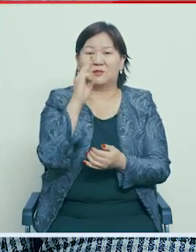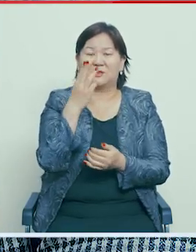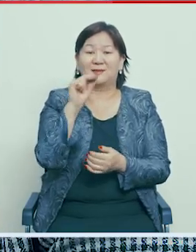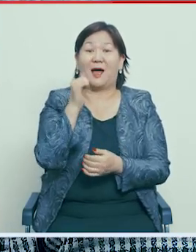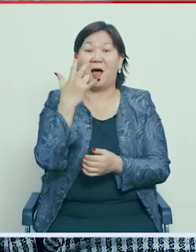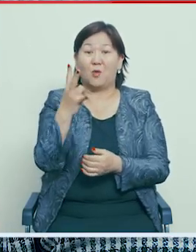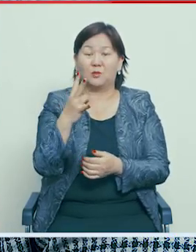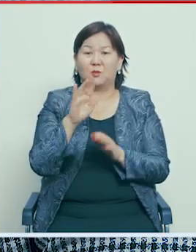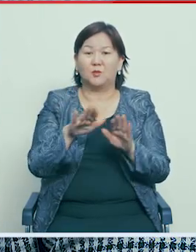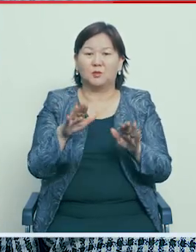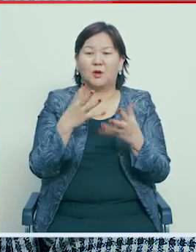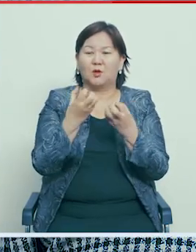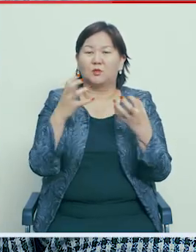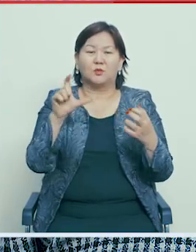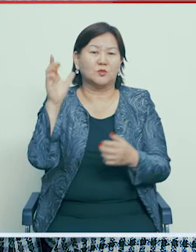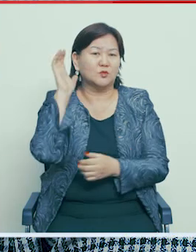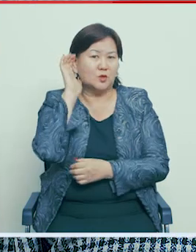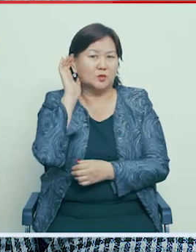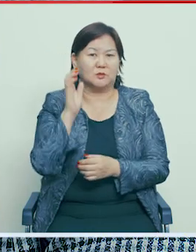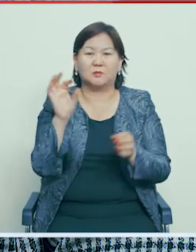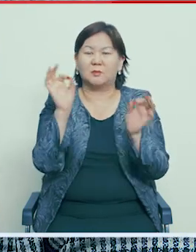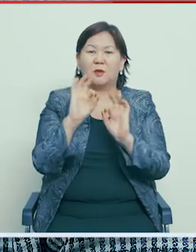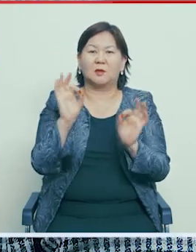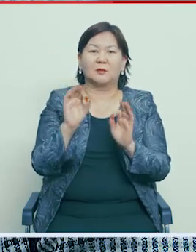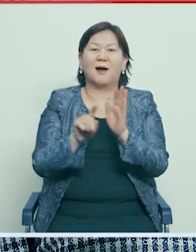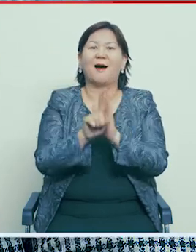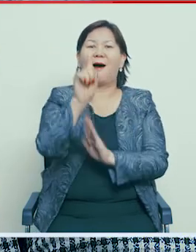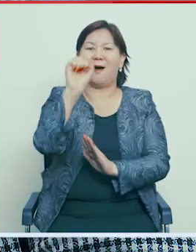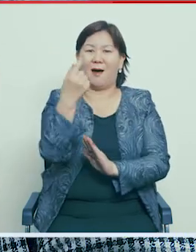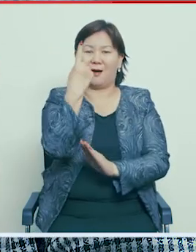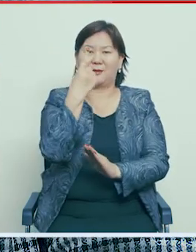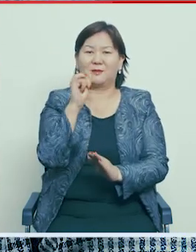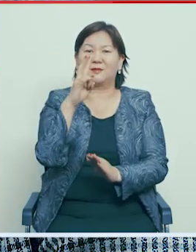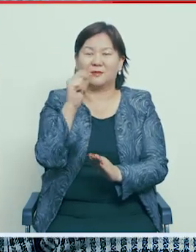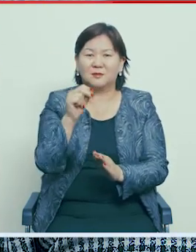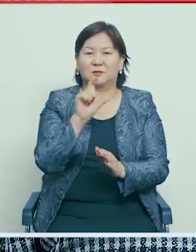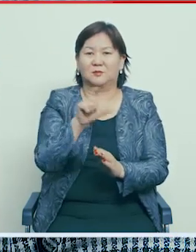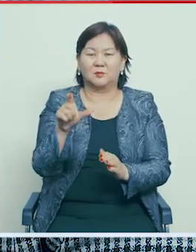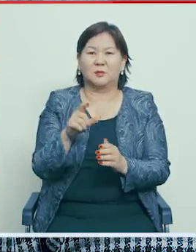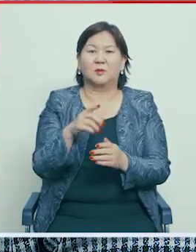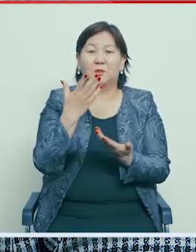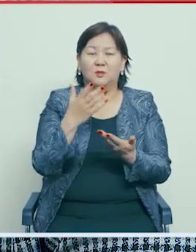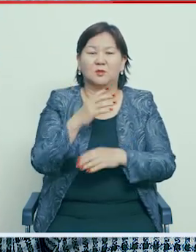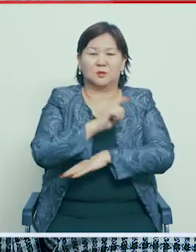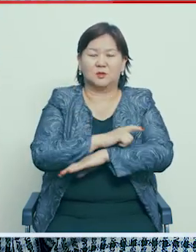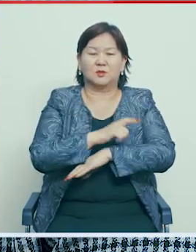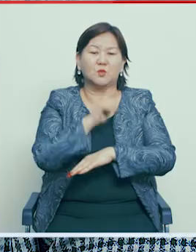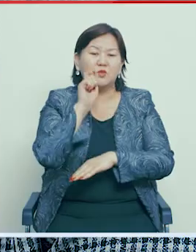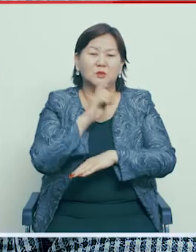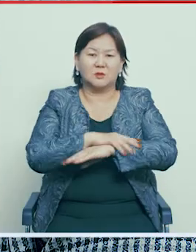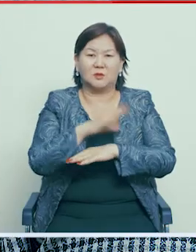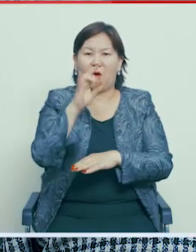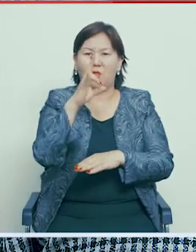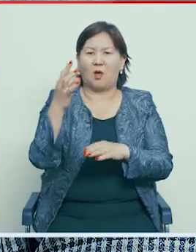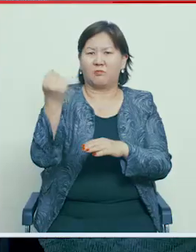хүүхдээ би бас олон хүнээс сонсон юм байхгүй. Тэнаа хүүхд бол анхдагч нь. Тэгээд тэрэн дээрээ өссөн хичээлээр ч гэсэн бас нэлээд өндөр